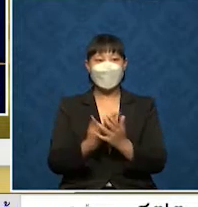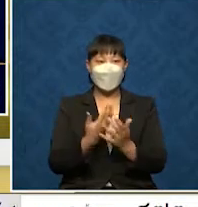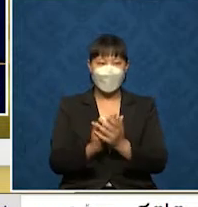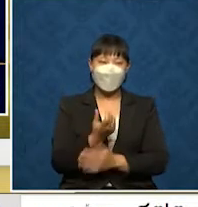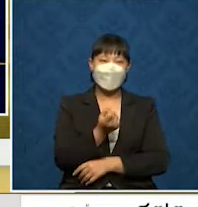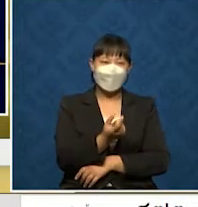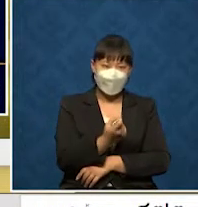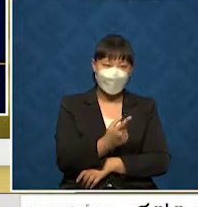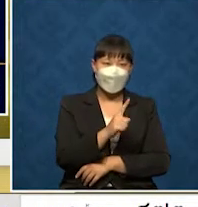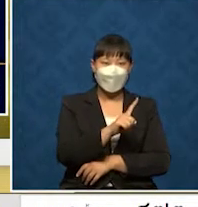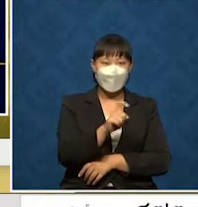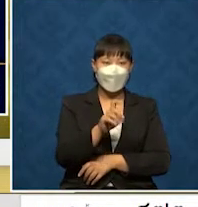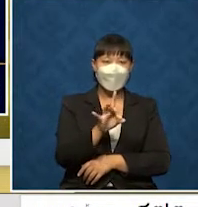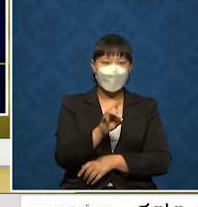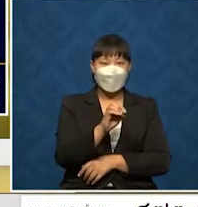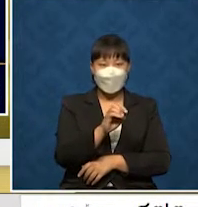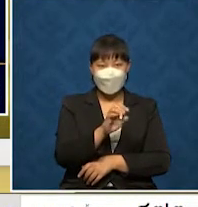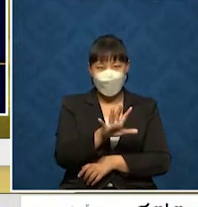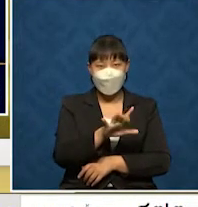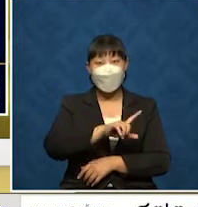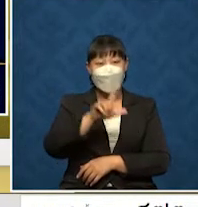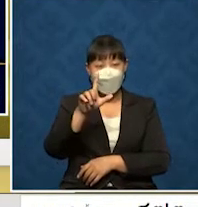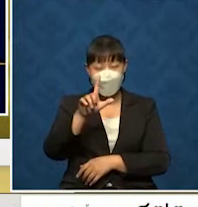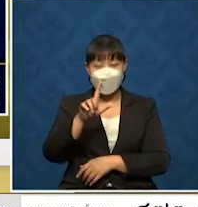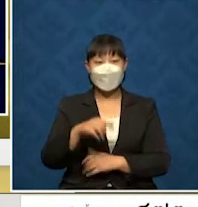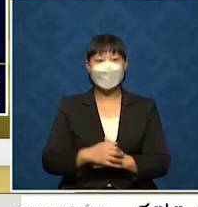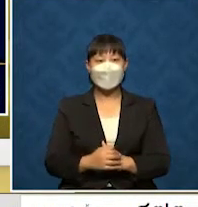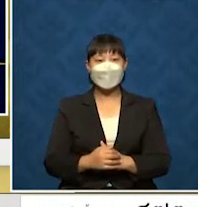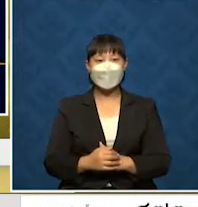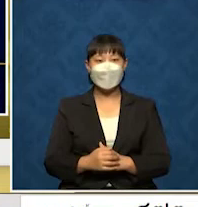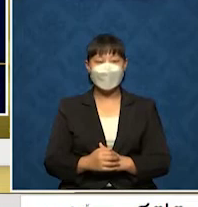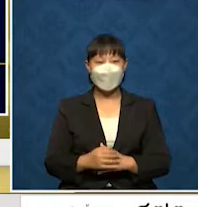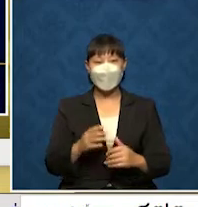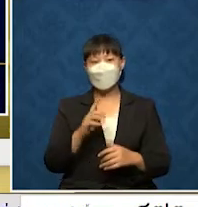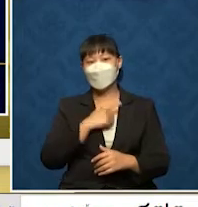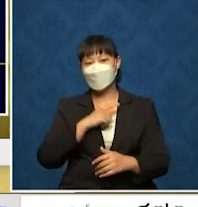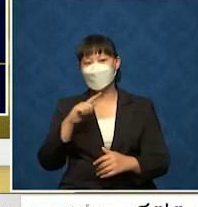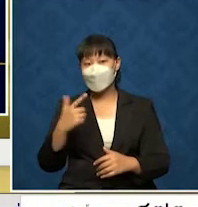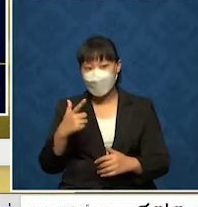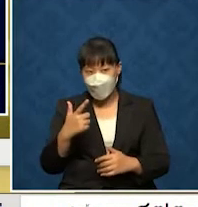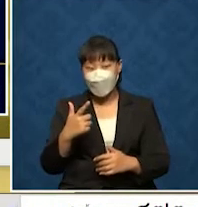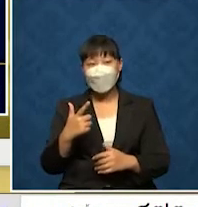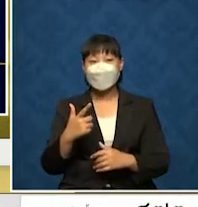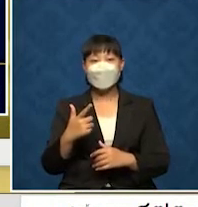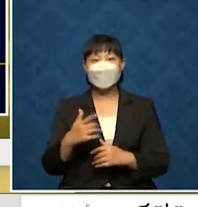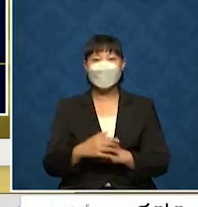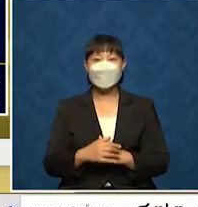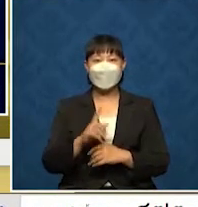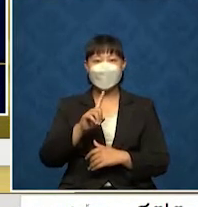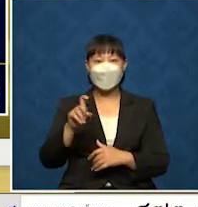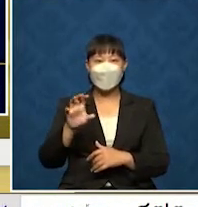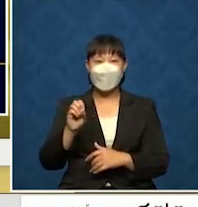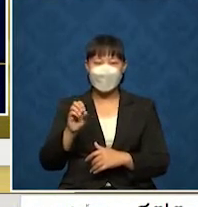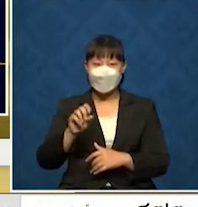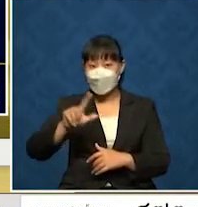ได้185ล้านบาทและทองคำรูปพรรณอีก